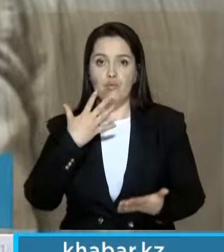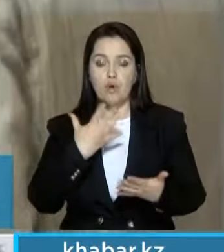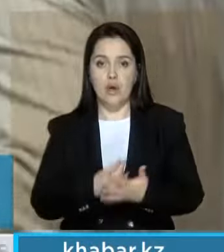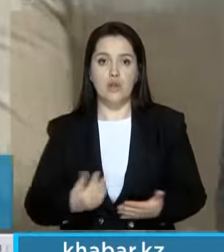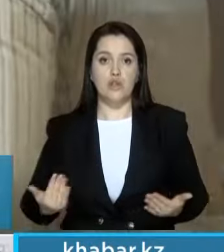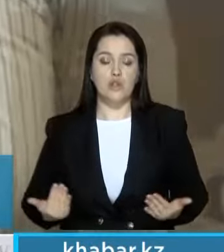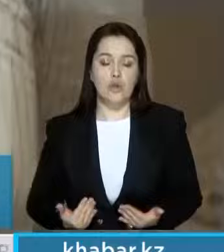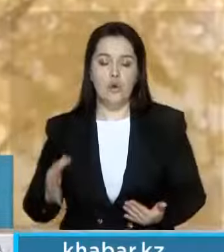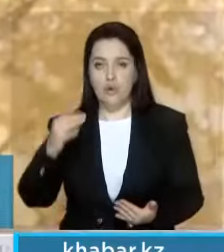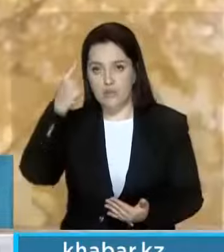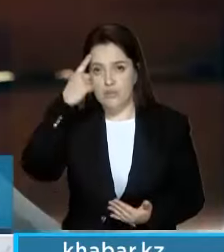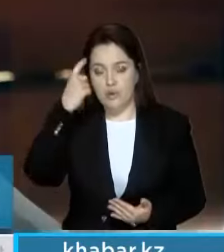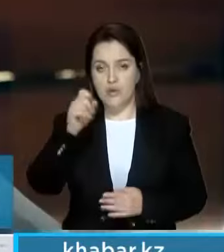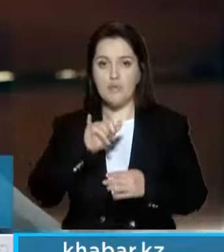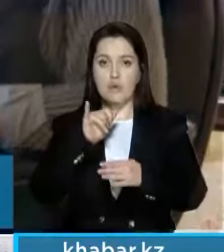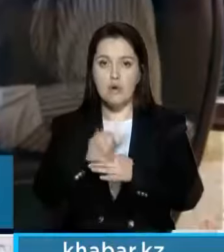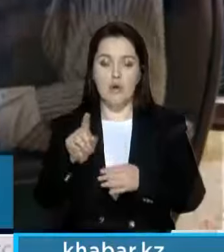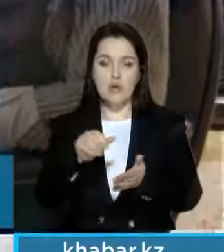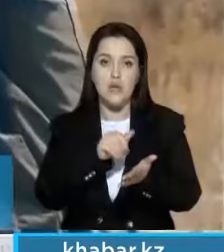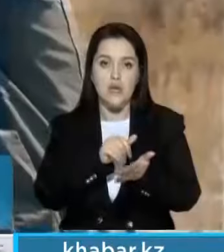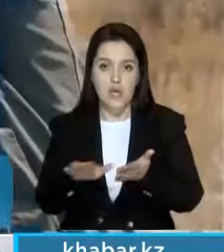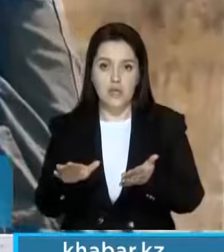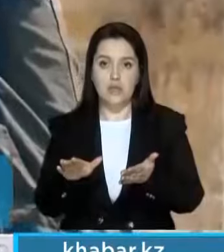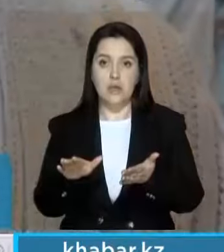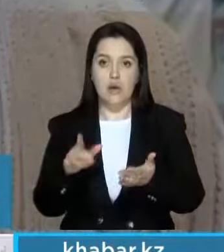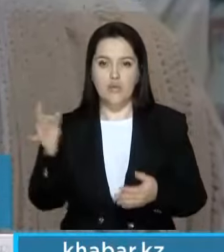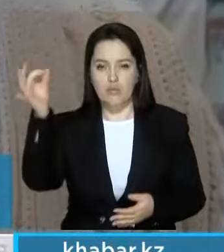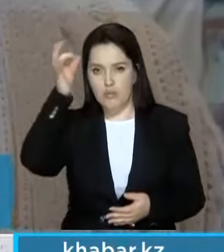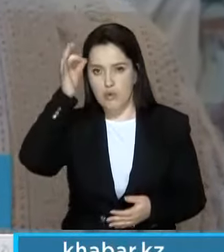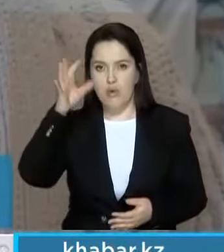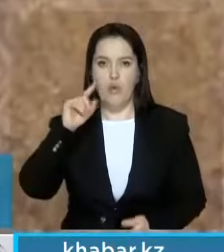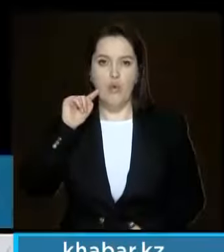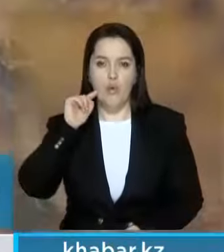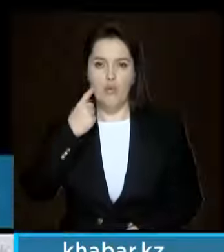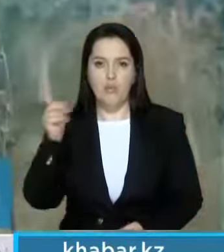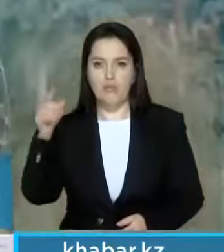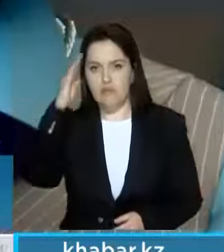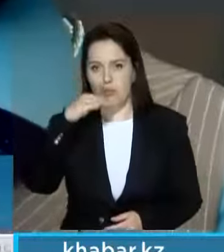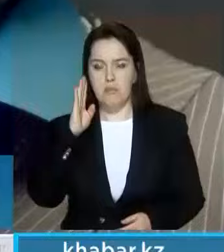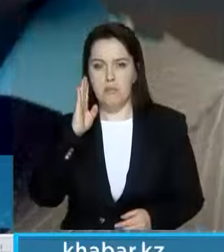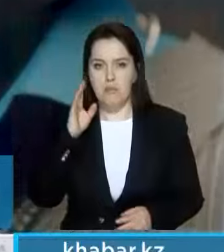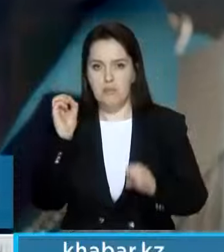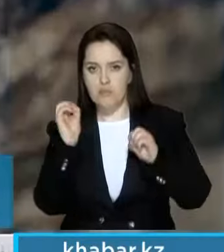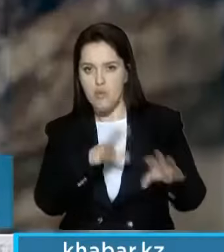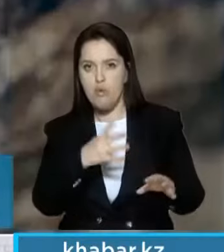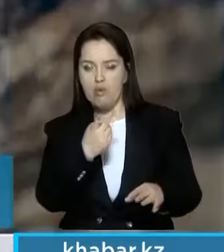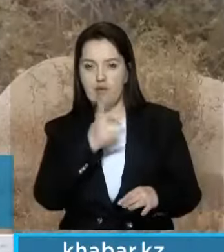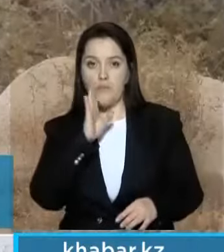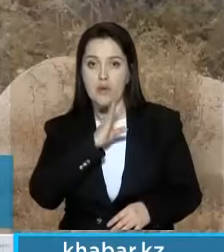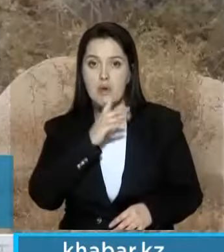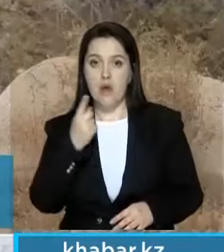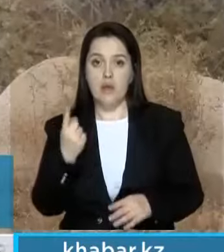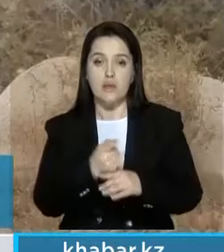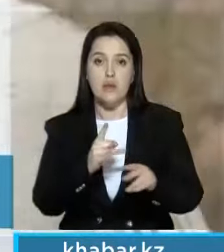просьбу Бектимира навестить его Айдар отказывается. Он помнит детскую обиду, когда он бросил их с матерью. Однажды с отцом случается несчастье.